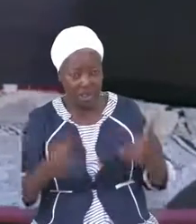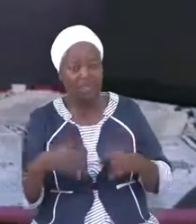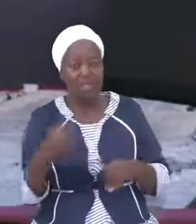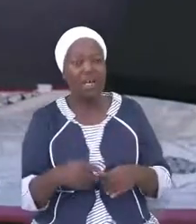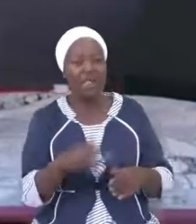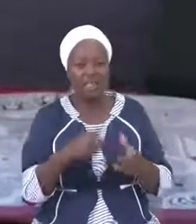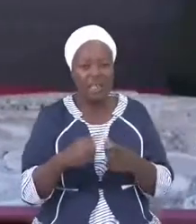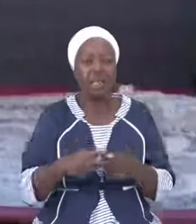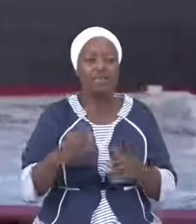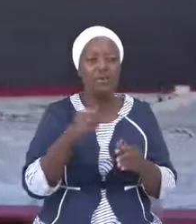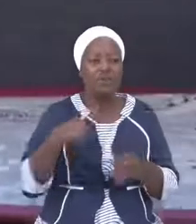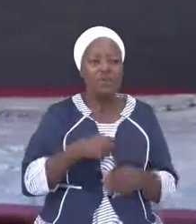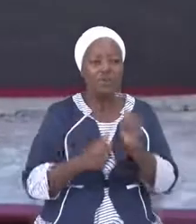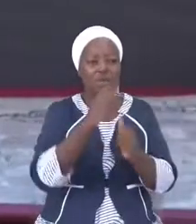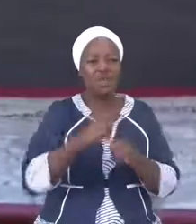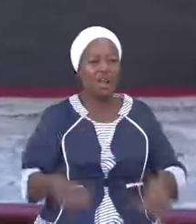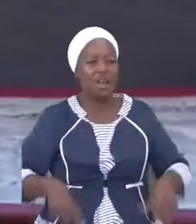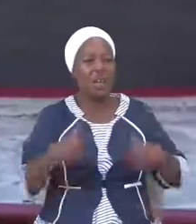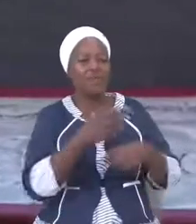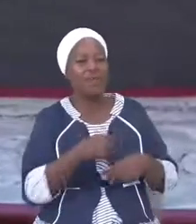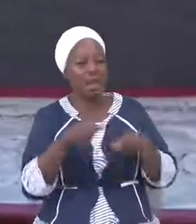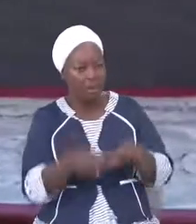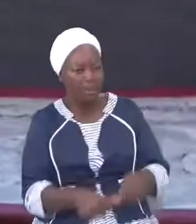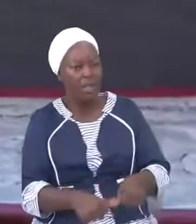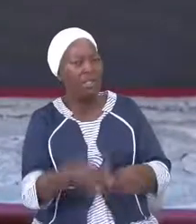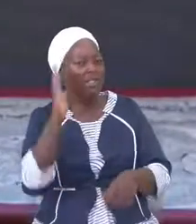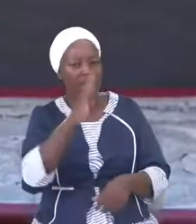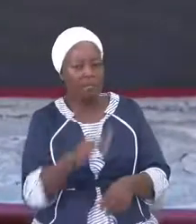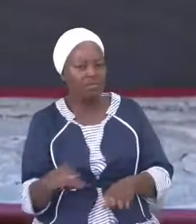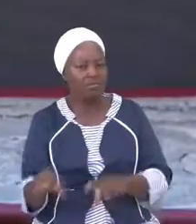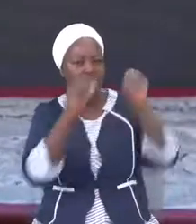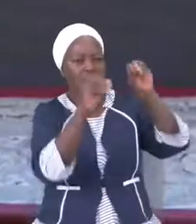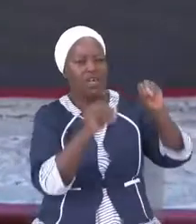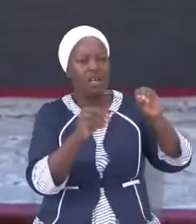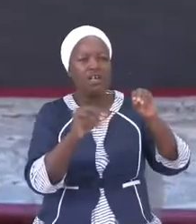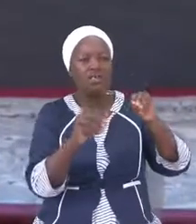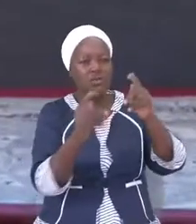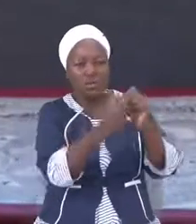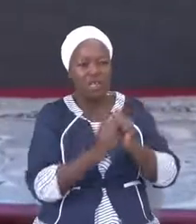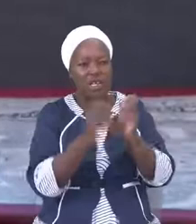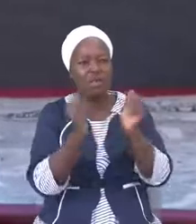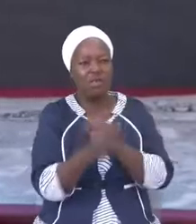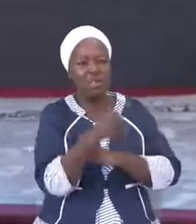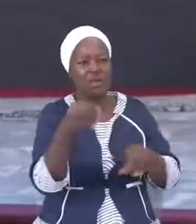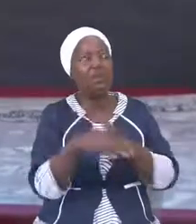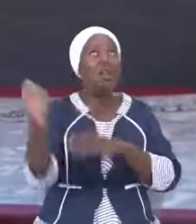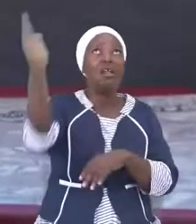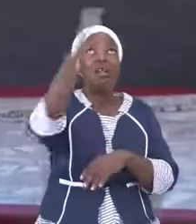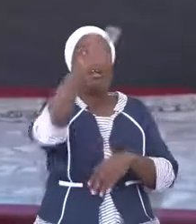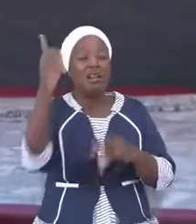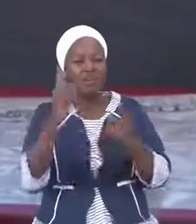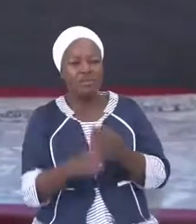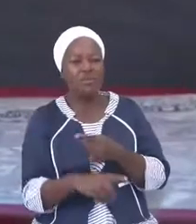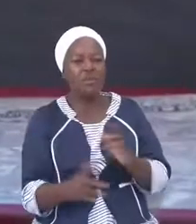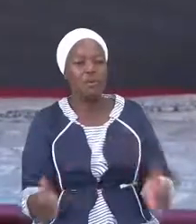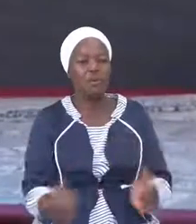incorruptibles. Ensuite, nous, les vivants, qui seront restés, nous serons tous ensemble enlevés avec eux sur des